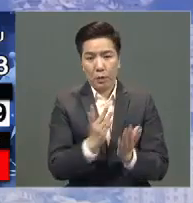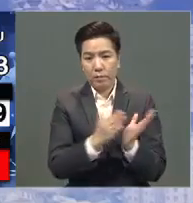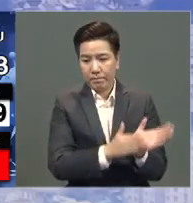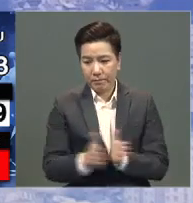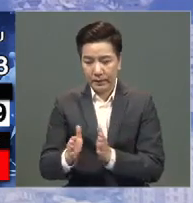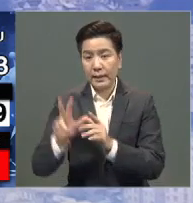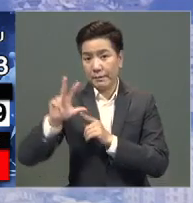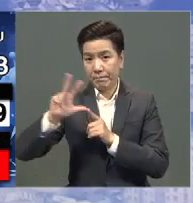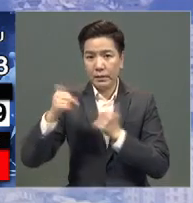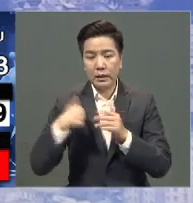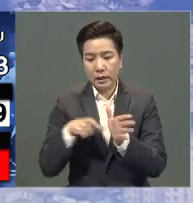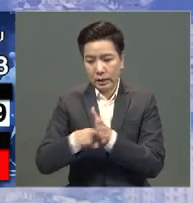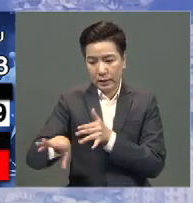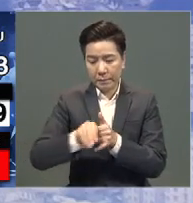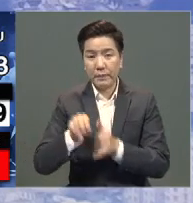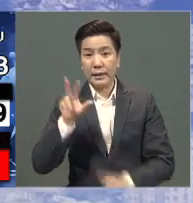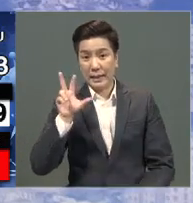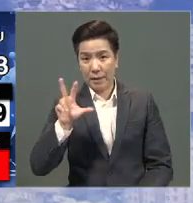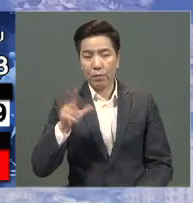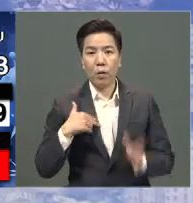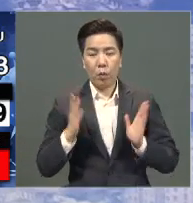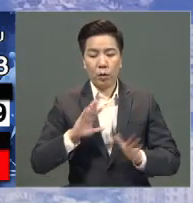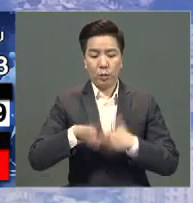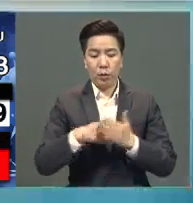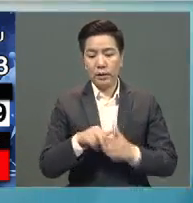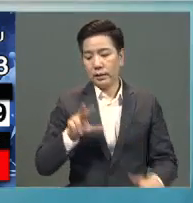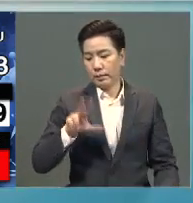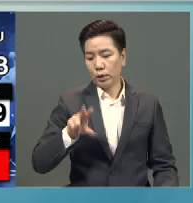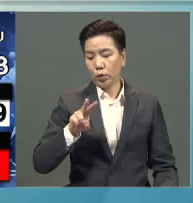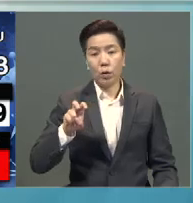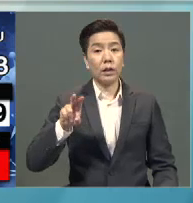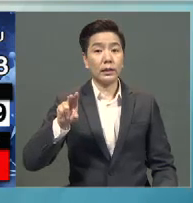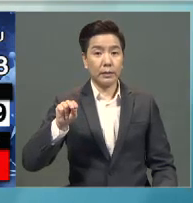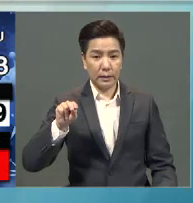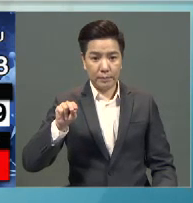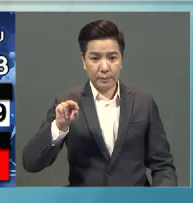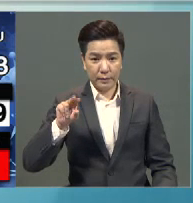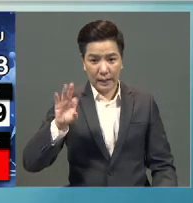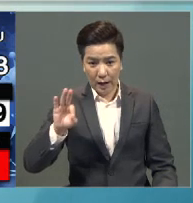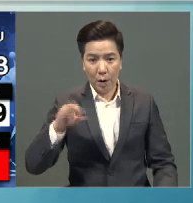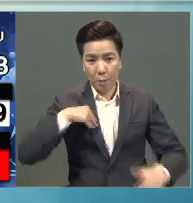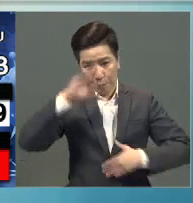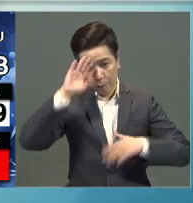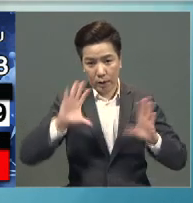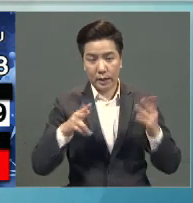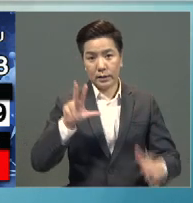มีรายงานวันที่ 3รายนะครับยืนยัน3239รายนะครับหายป่วยไปแล้ว 3096